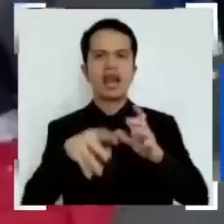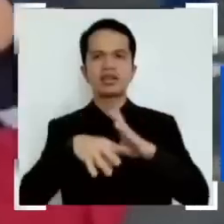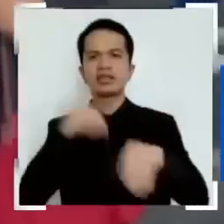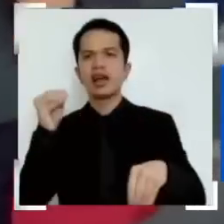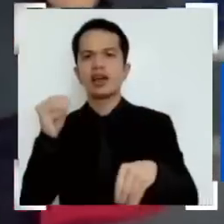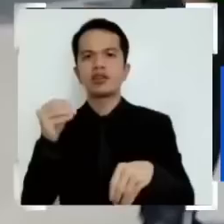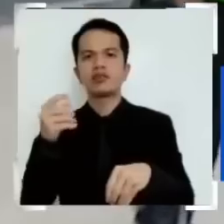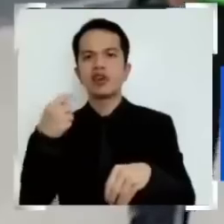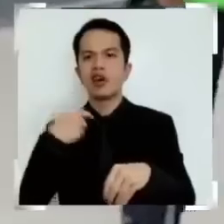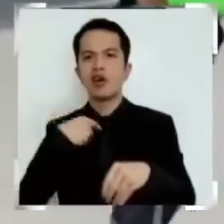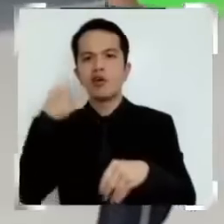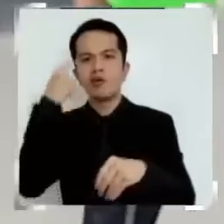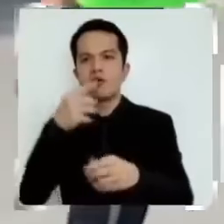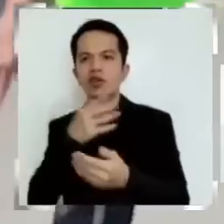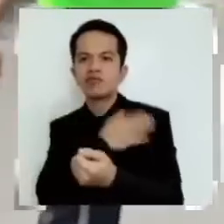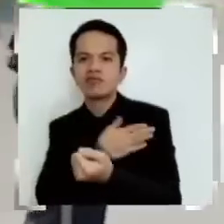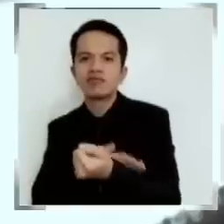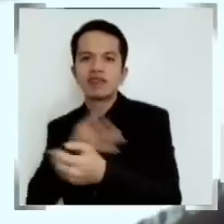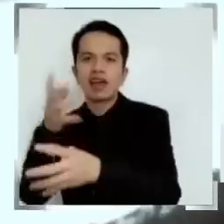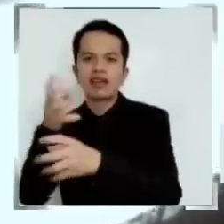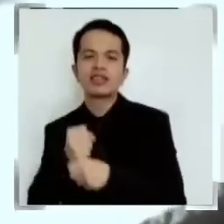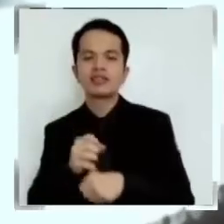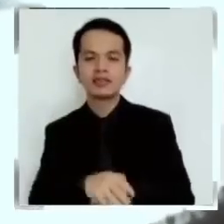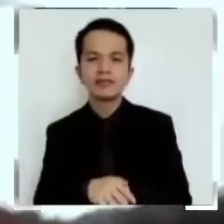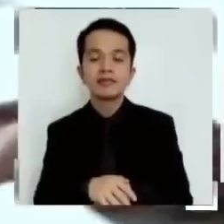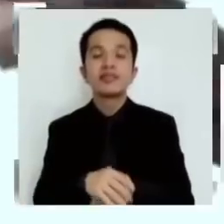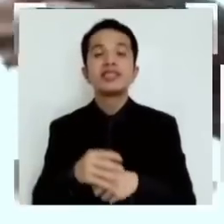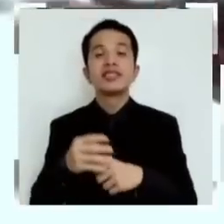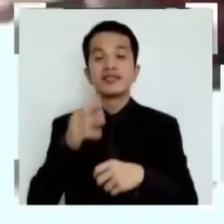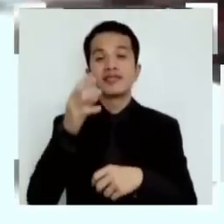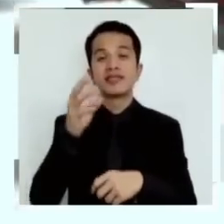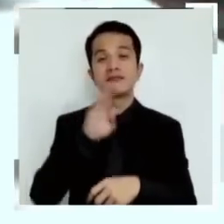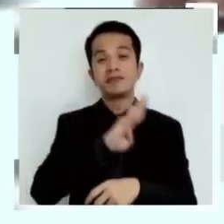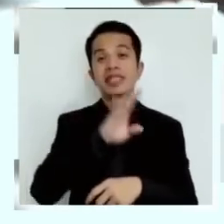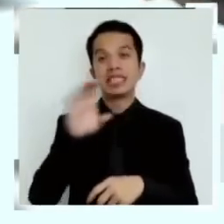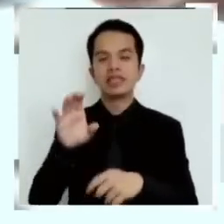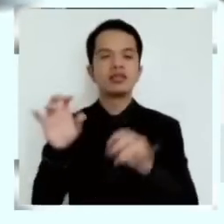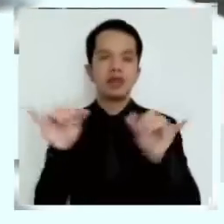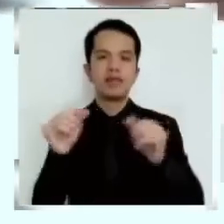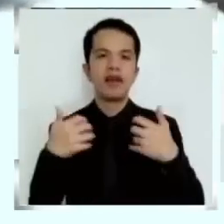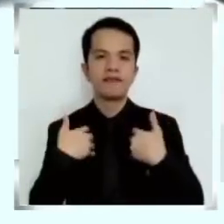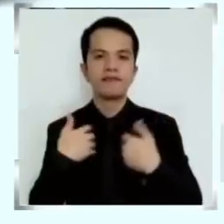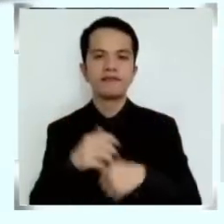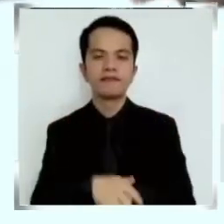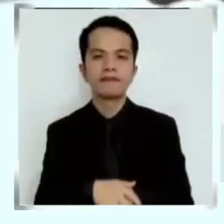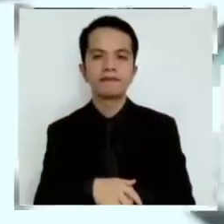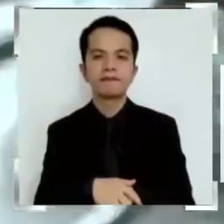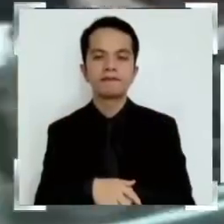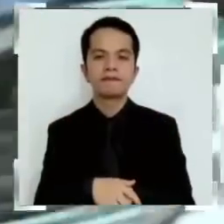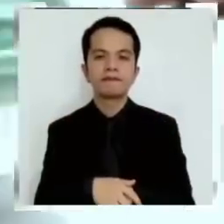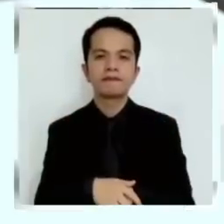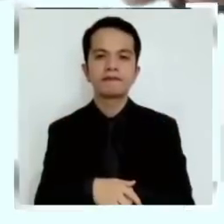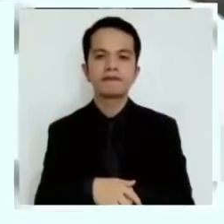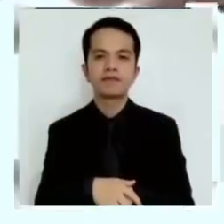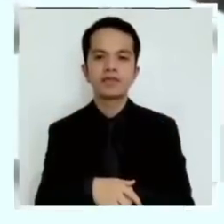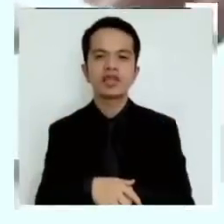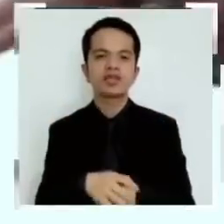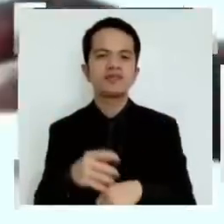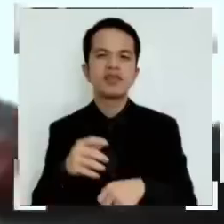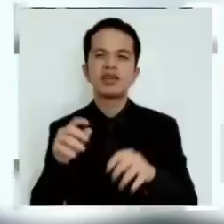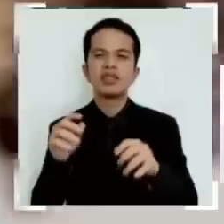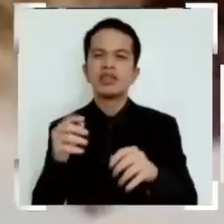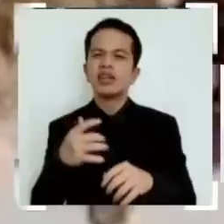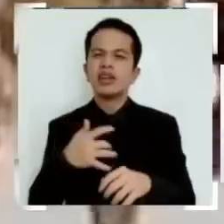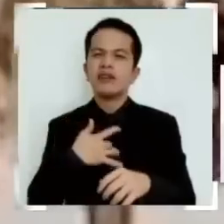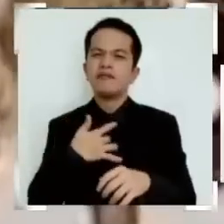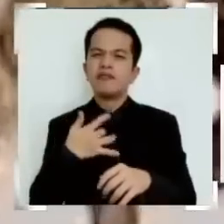anak. Pati mga taga Batangas City. Hindi nakakalula, parang yung aming tricycle ay parang magbabanggaan